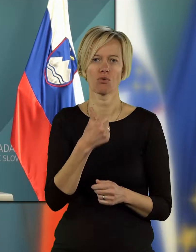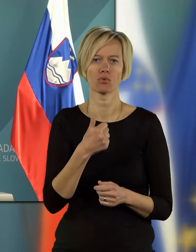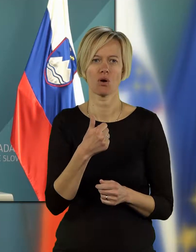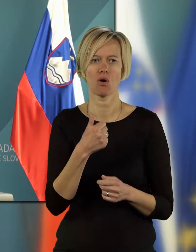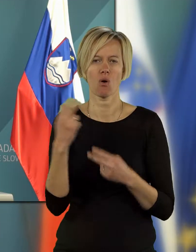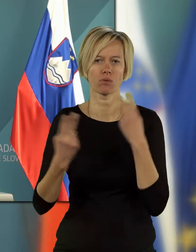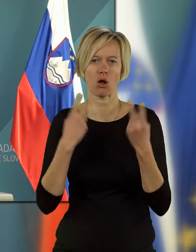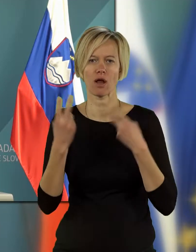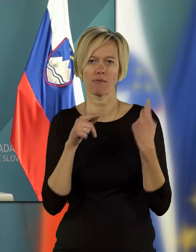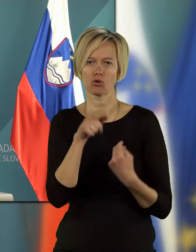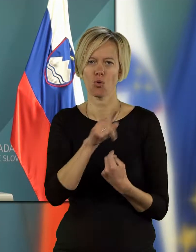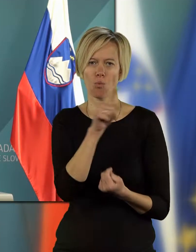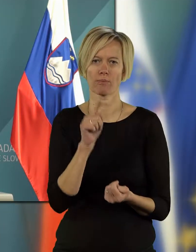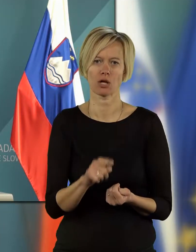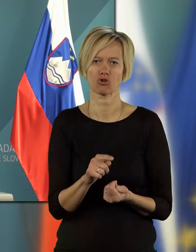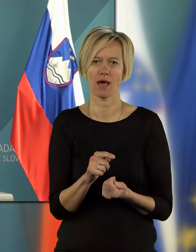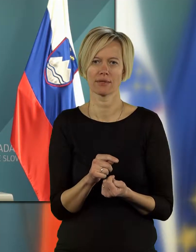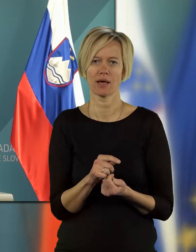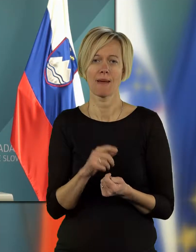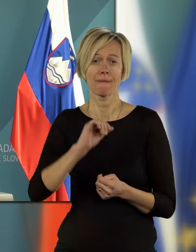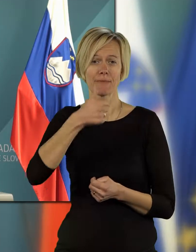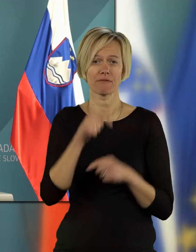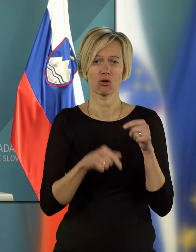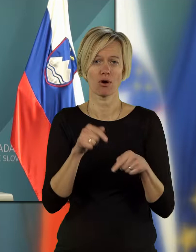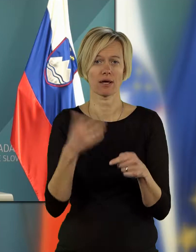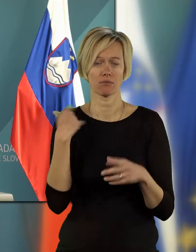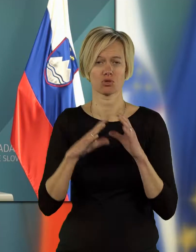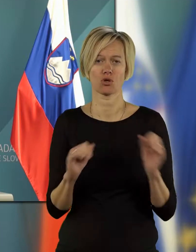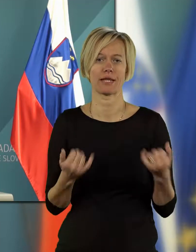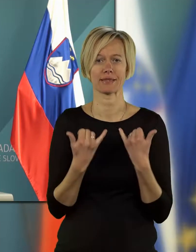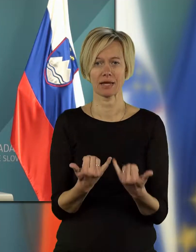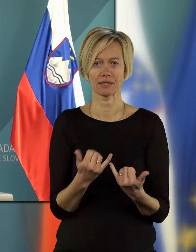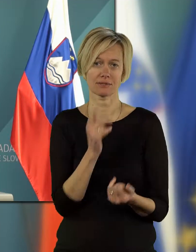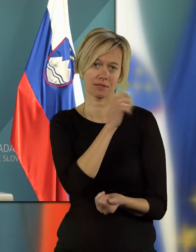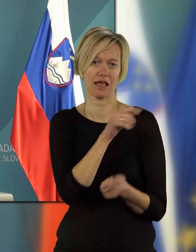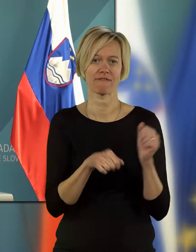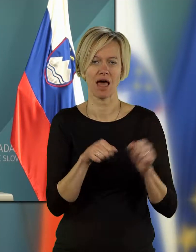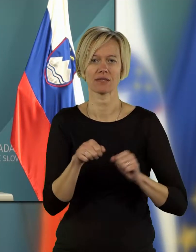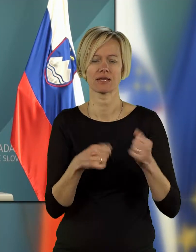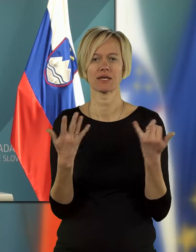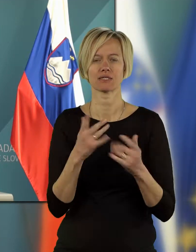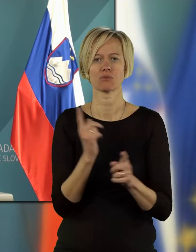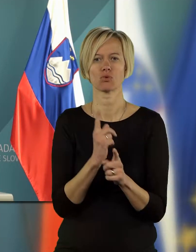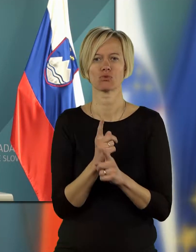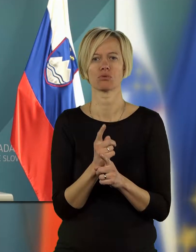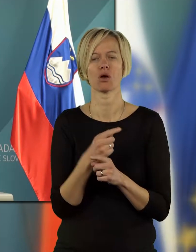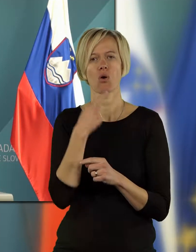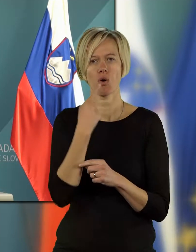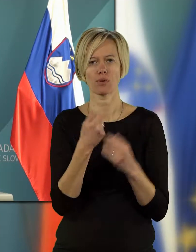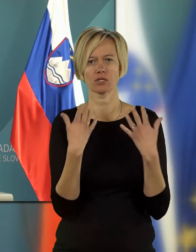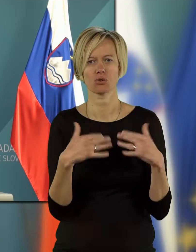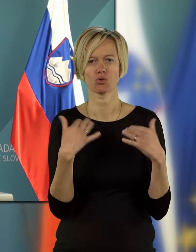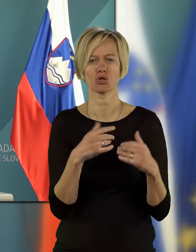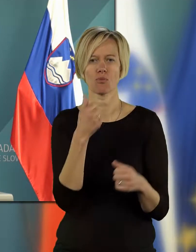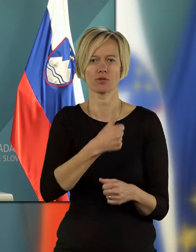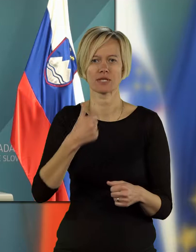ponovno obravnava to vprašanje. Prvi korak je bil storjen danes na vladi, kjer sem tudi